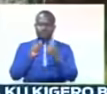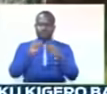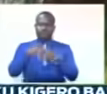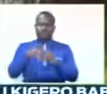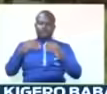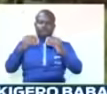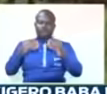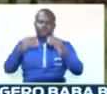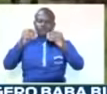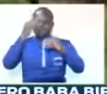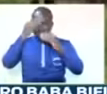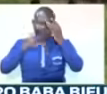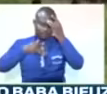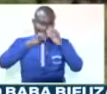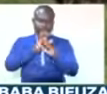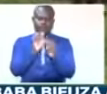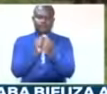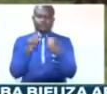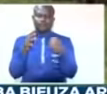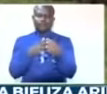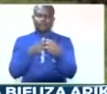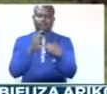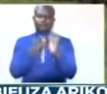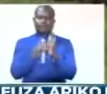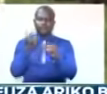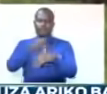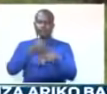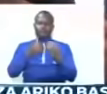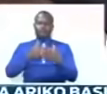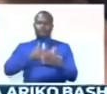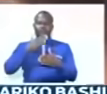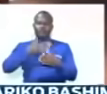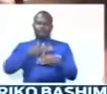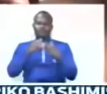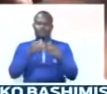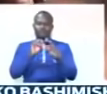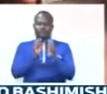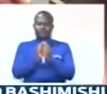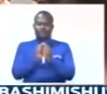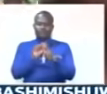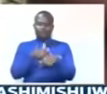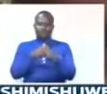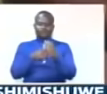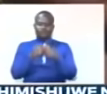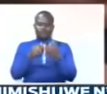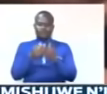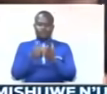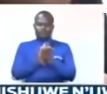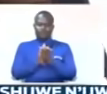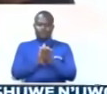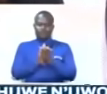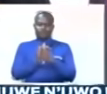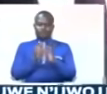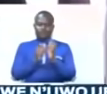bwigizwa inyuma kubera icyorezo cya COVID-19 ariko kuri uyu munsi bashimishijwe n'uko iki ari kimwe mu bikorwa byakomorewe gusa